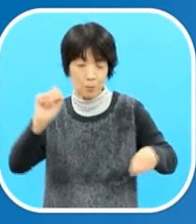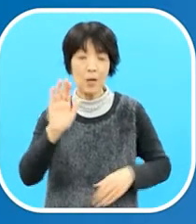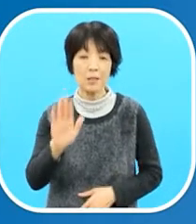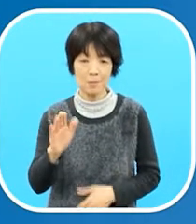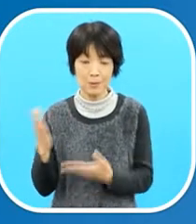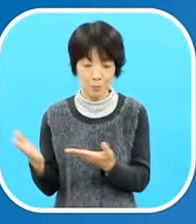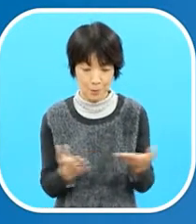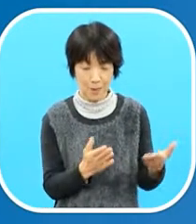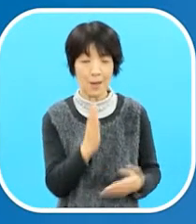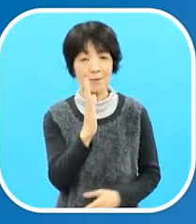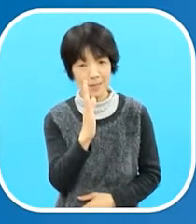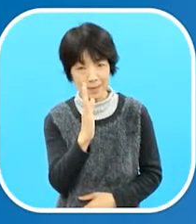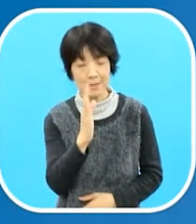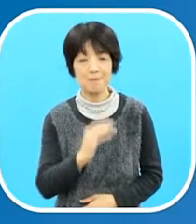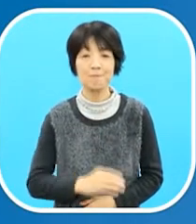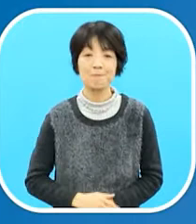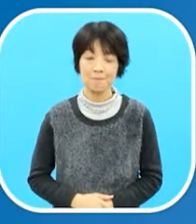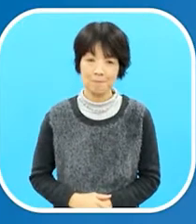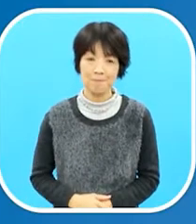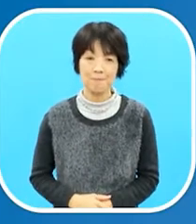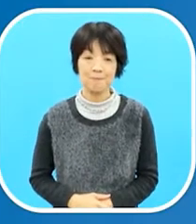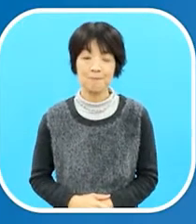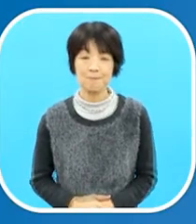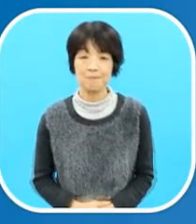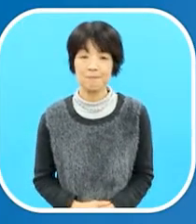ぜひお出かけください。